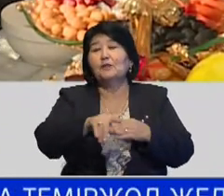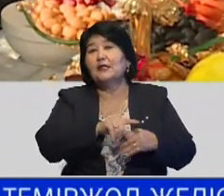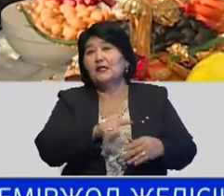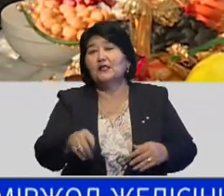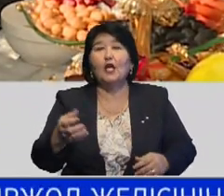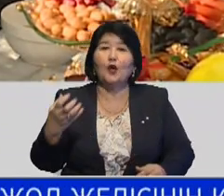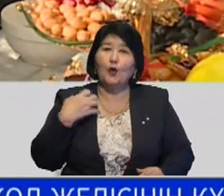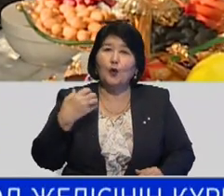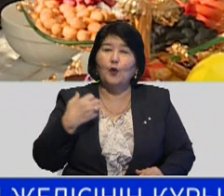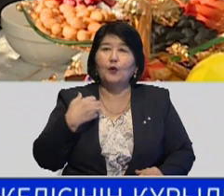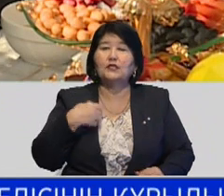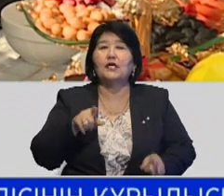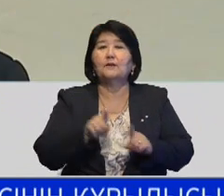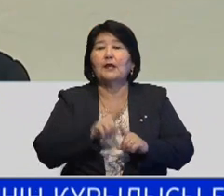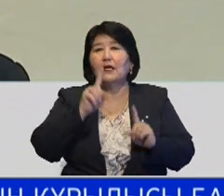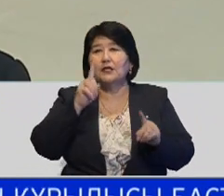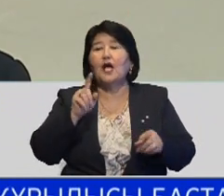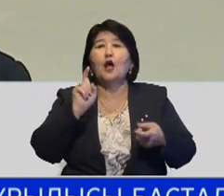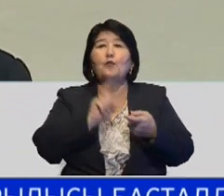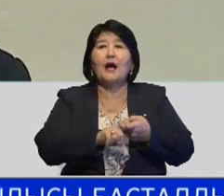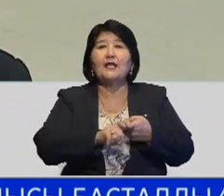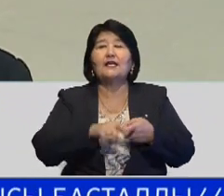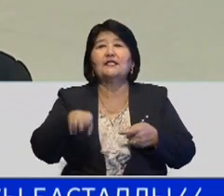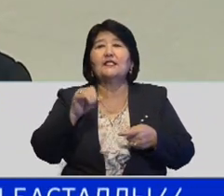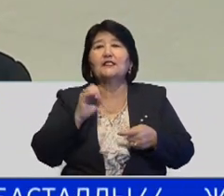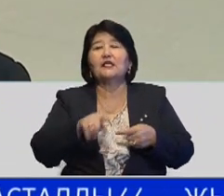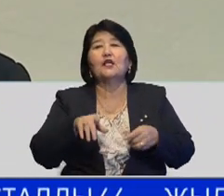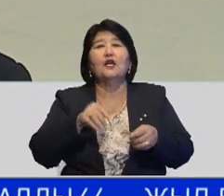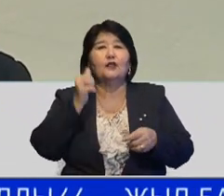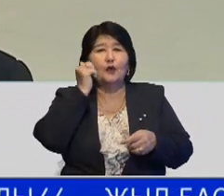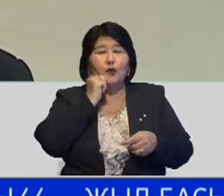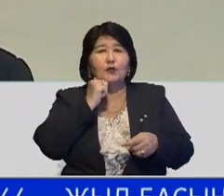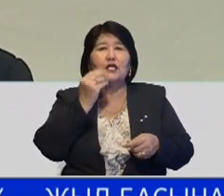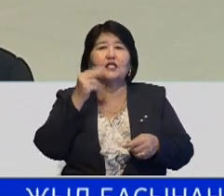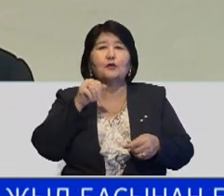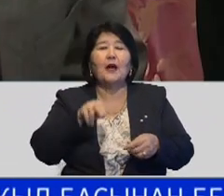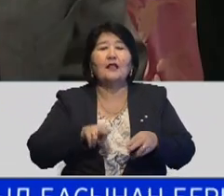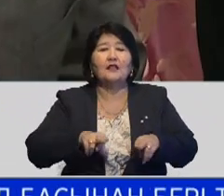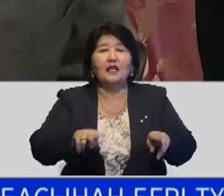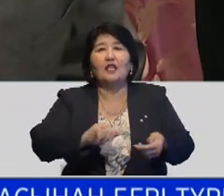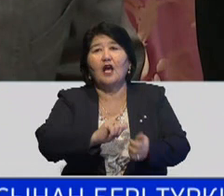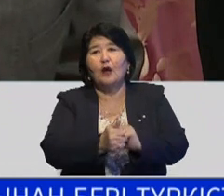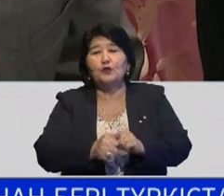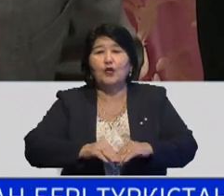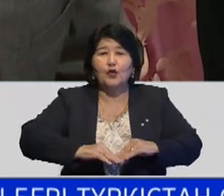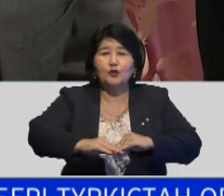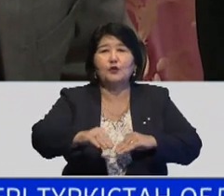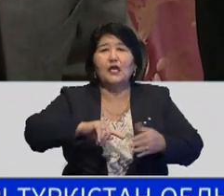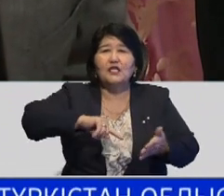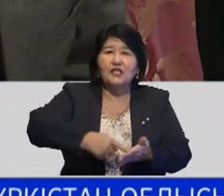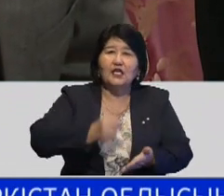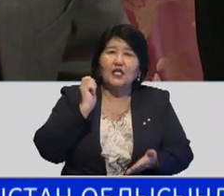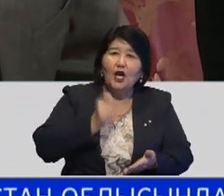deyin, Kızılorda belgi beru, jene baylans distansiyasında tozgı jetken şıpaldarda austuru, tüseu, şegendep